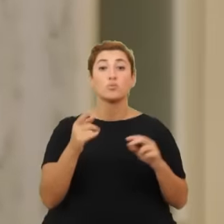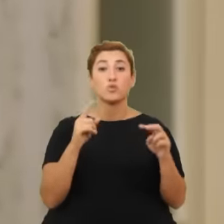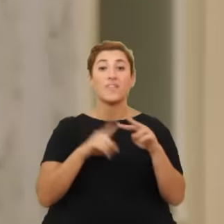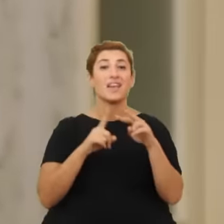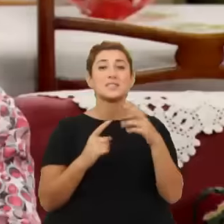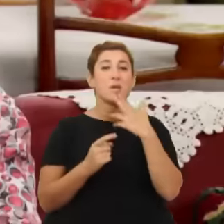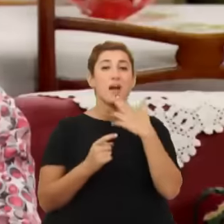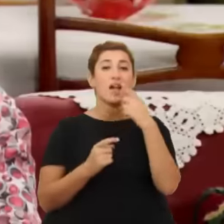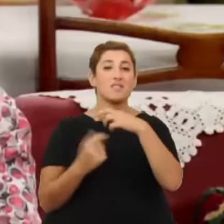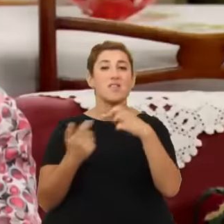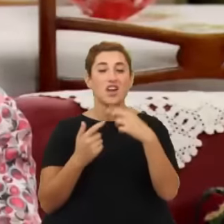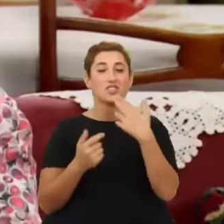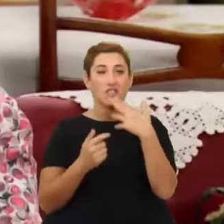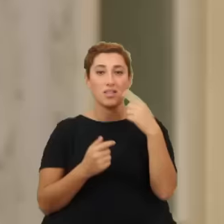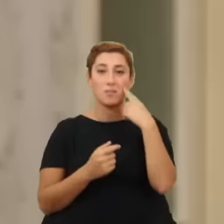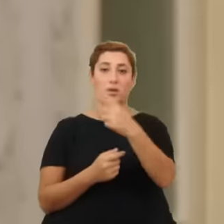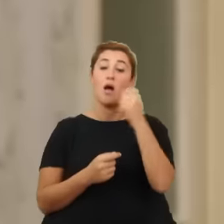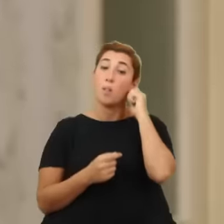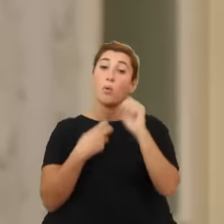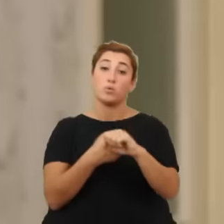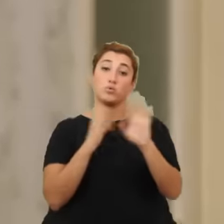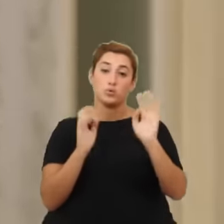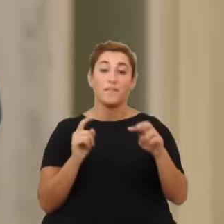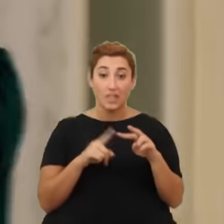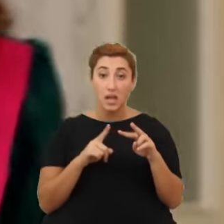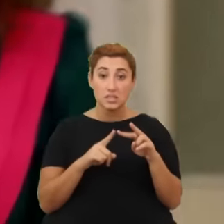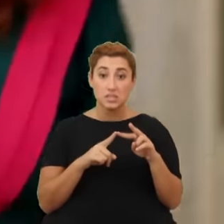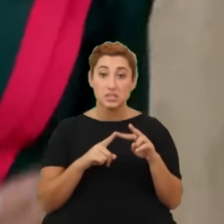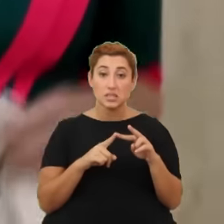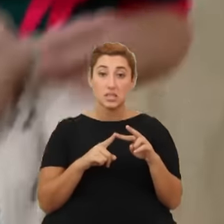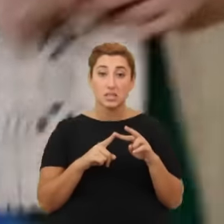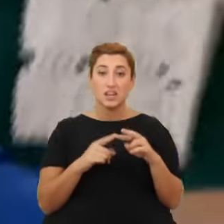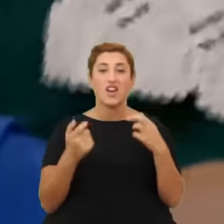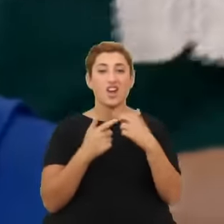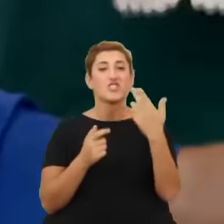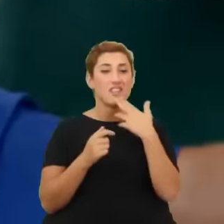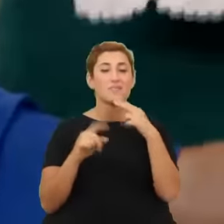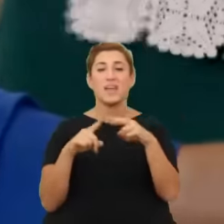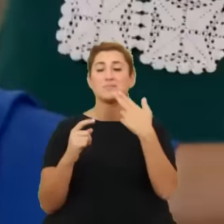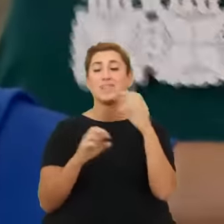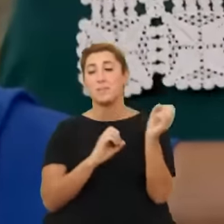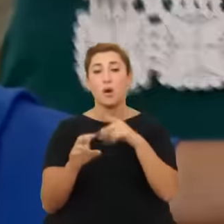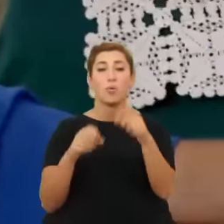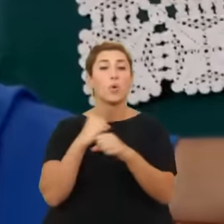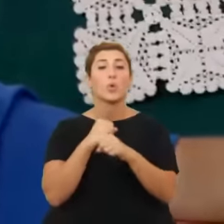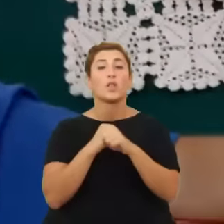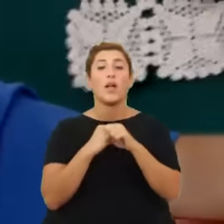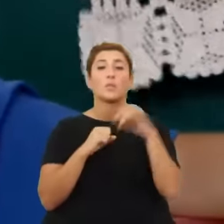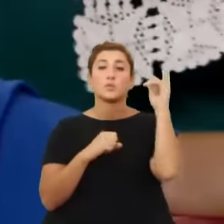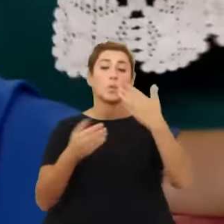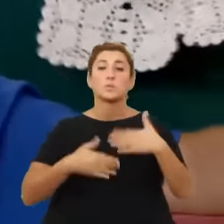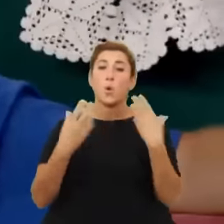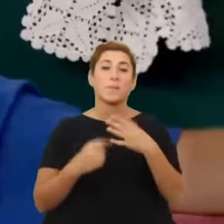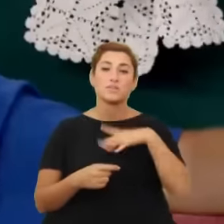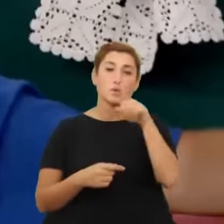Nazmiye Hanım'ın, Rahşan Hanım'ın halini yani? Allah korusun ya. Nazlı. Rahşan Hanım'ı, Nazmiye Hanım'ı bırak da bu Gülden hostes olmak